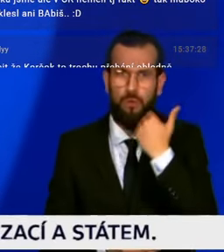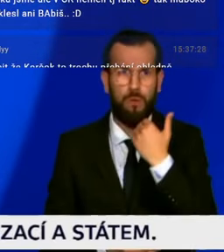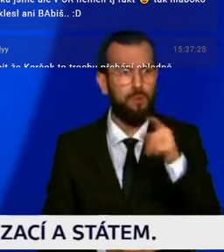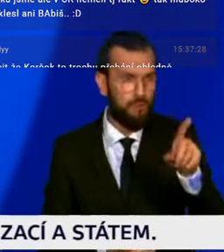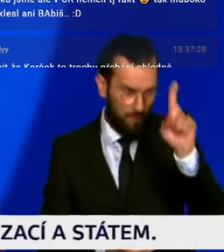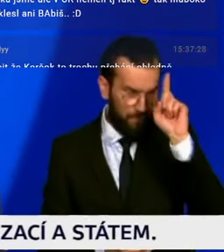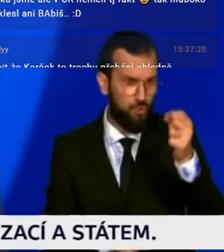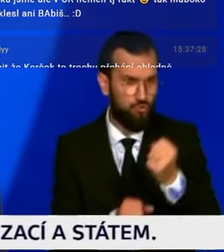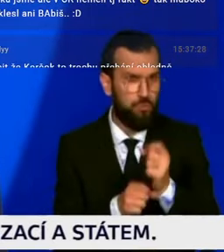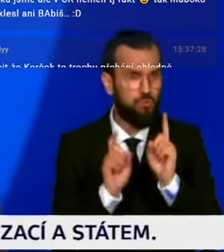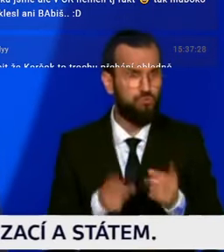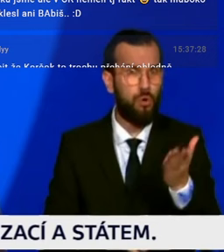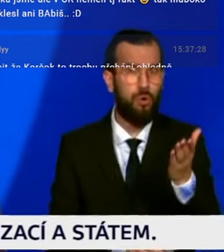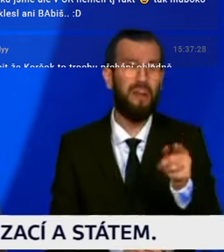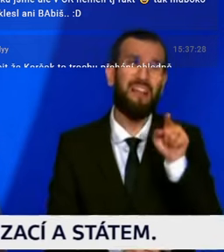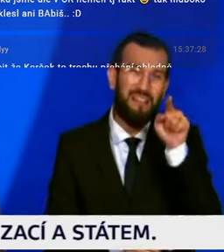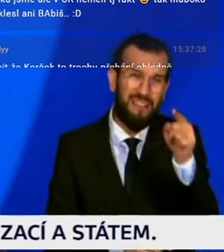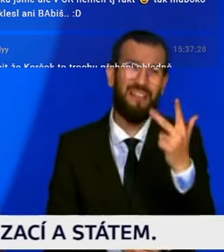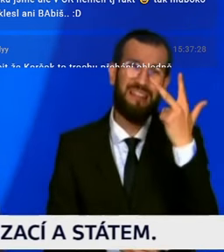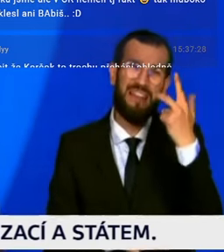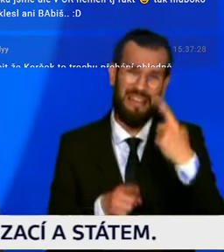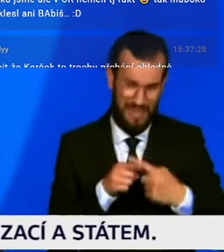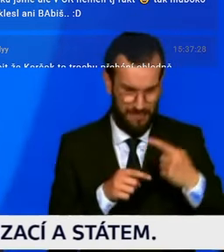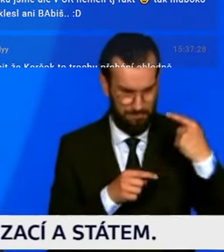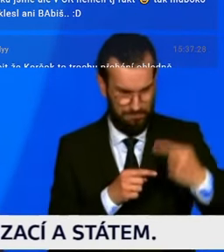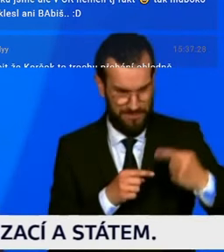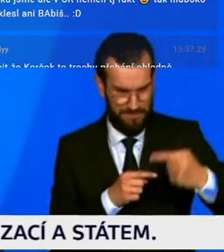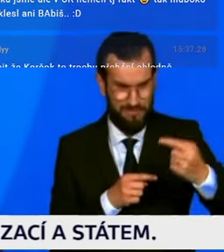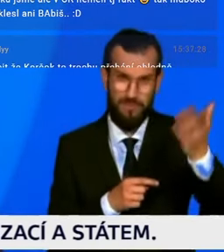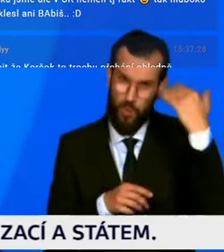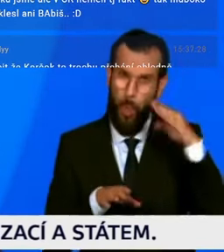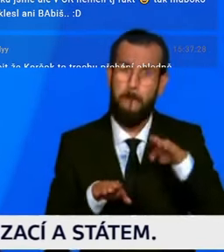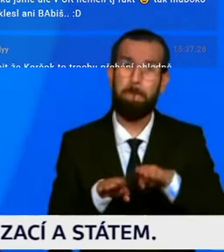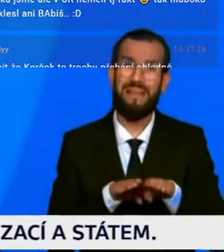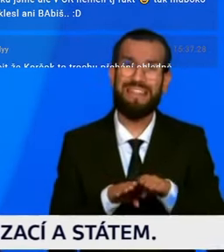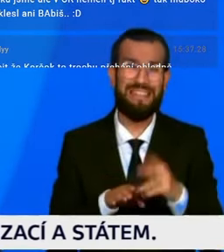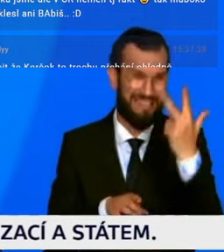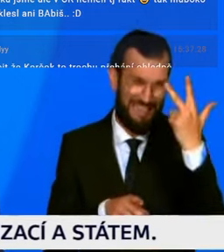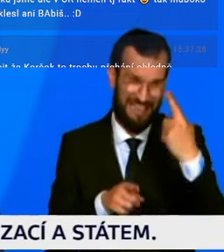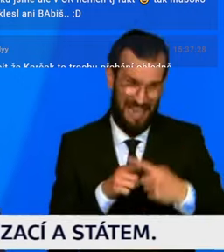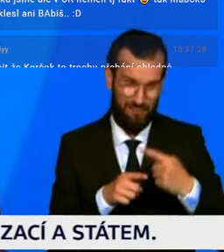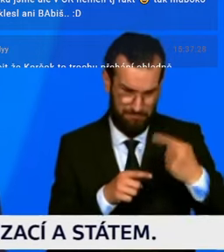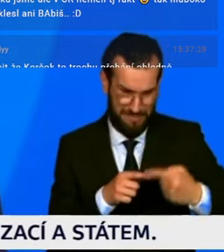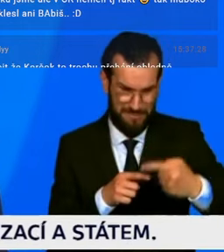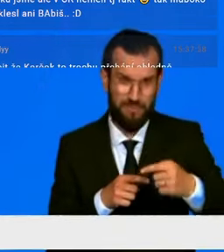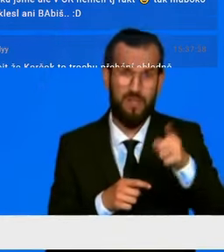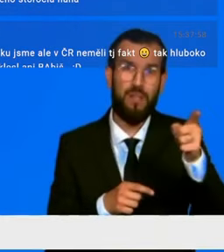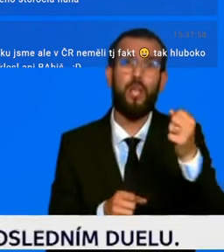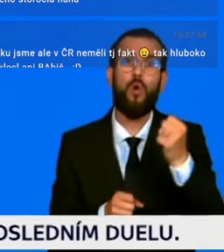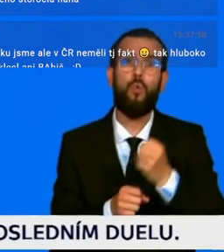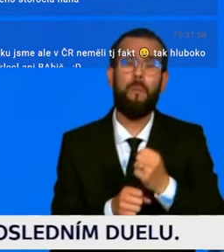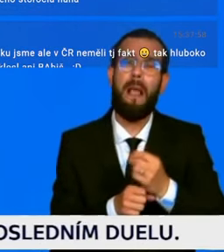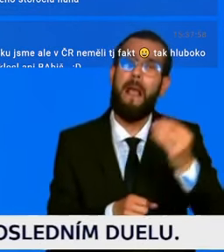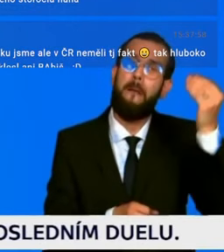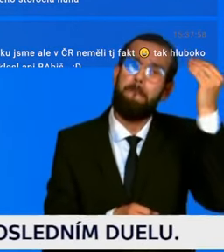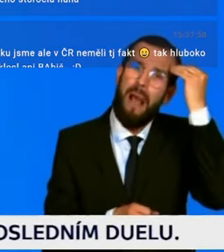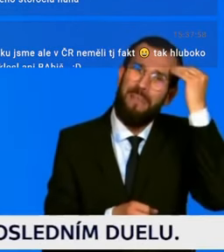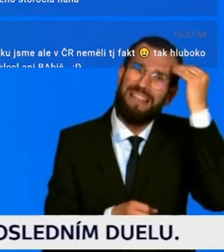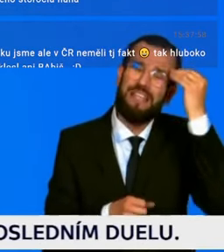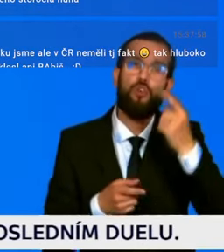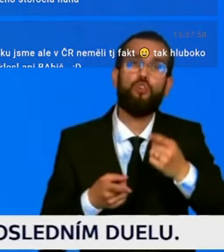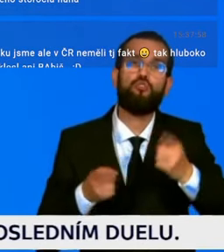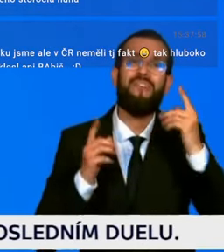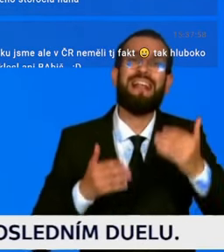robili Vy ste trikrát za sebou A vy ste bol minister trikrát za sebou zatvorili pamätník Slovenského Národného